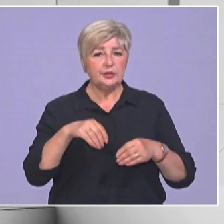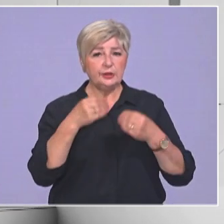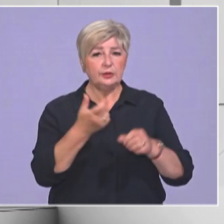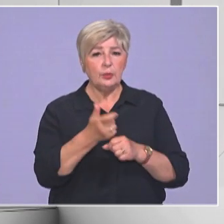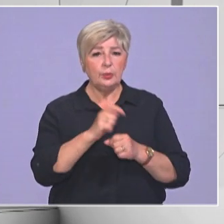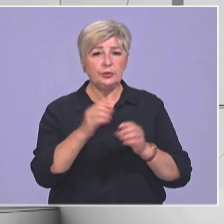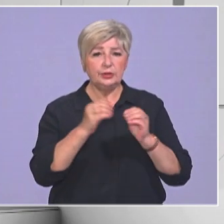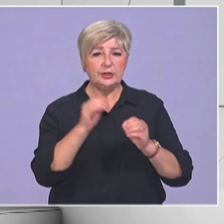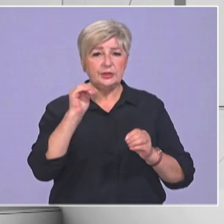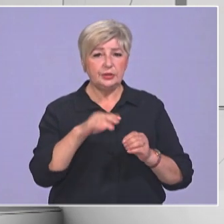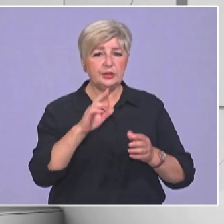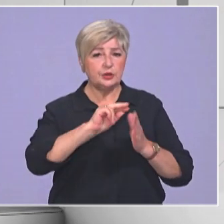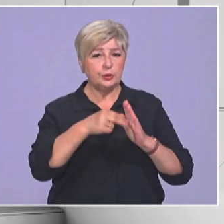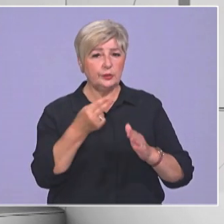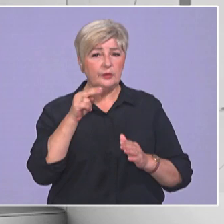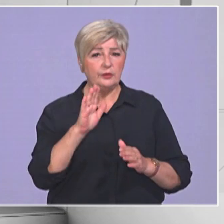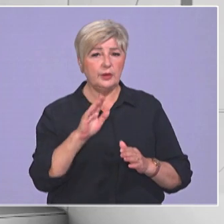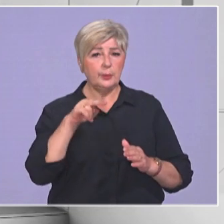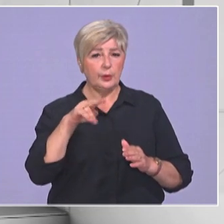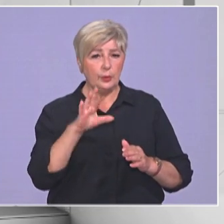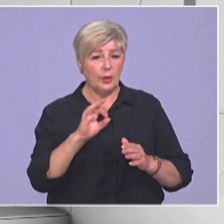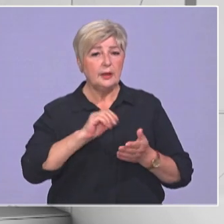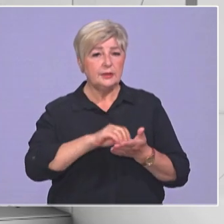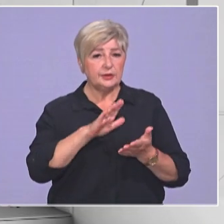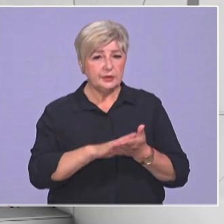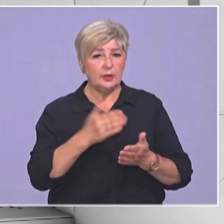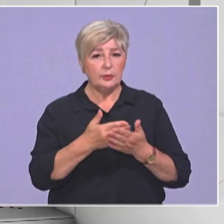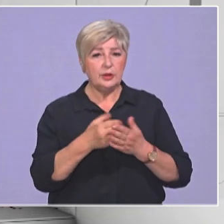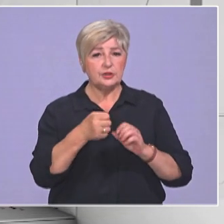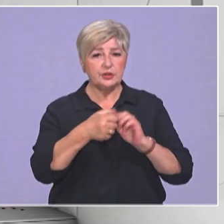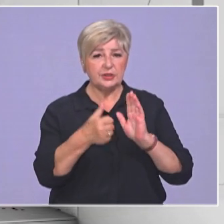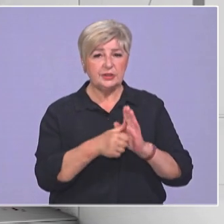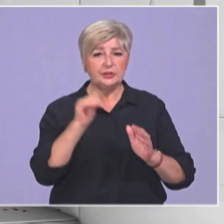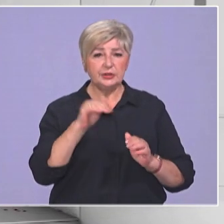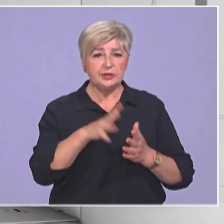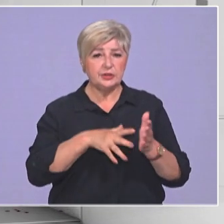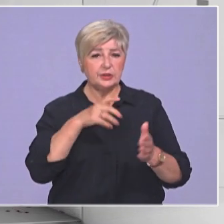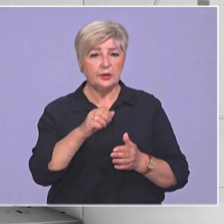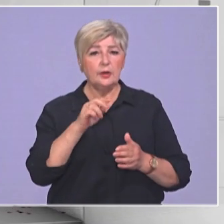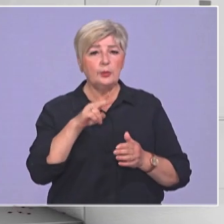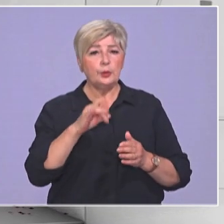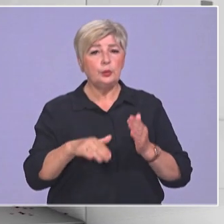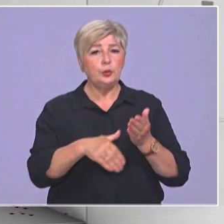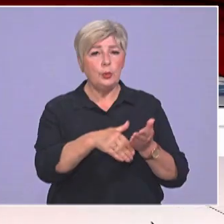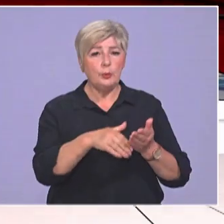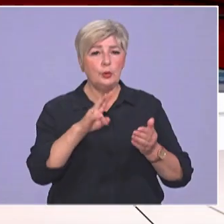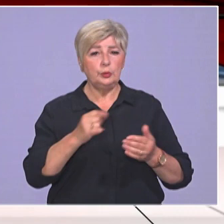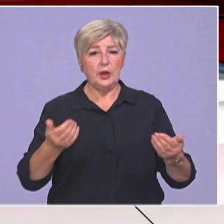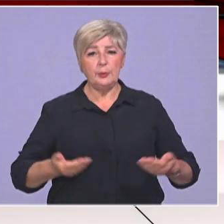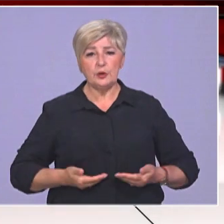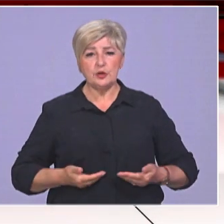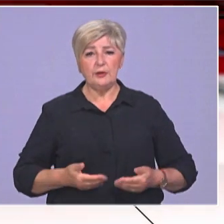тисяч довідок ВПО та зареєстрували майже 16 тисяч заяв про допомогу на проживання.